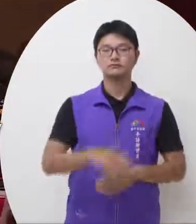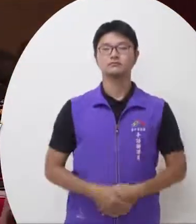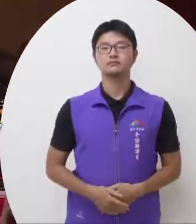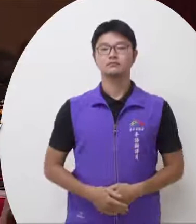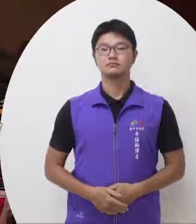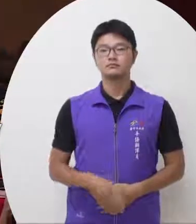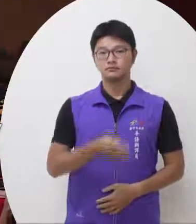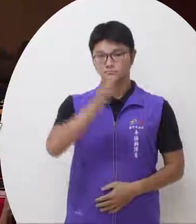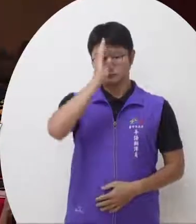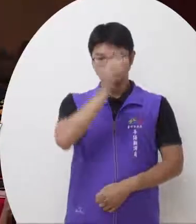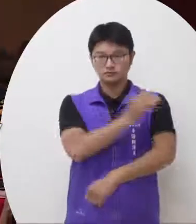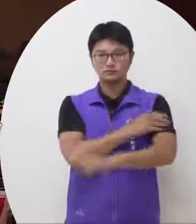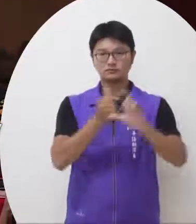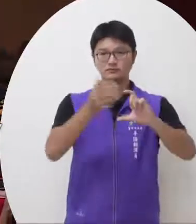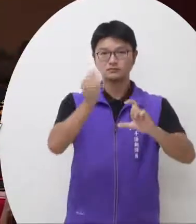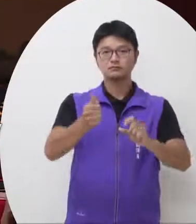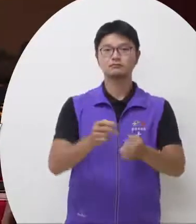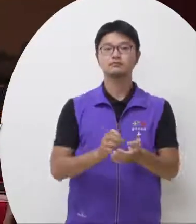区陈区长报告。